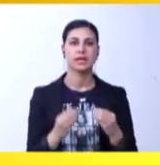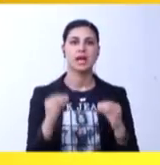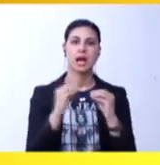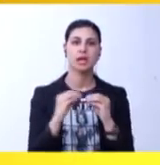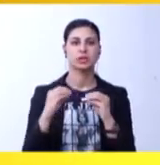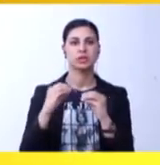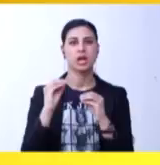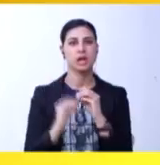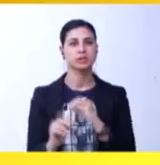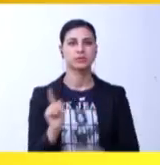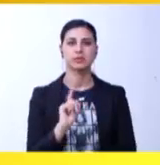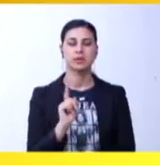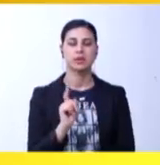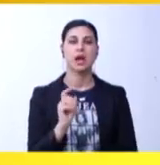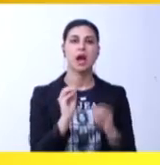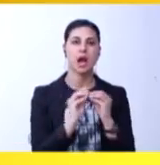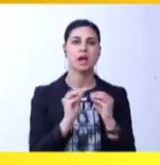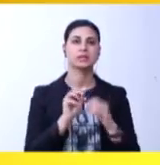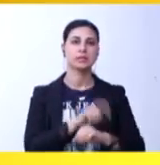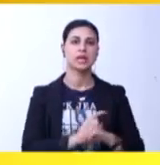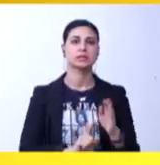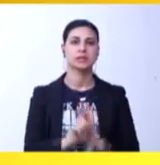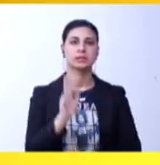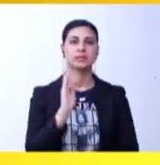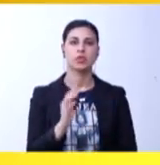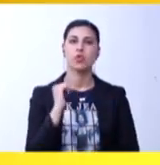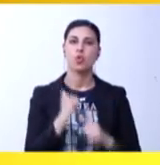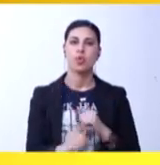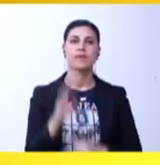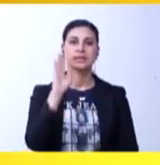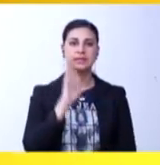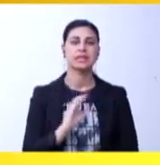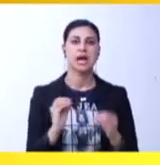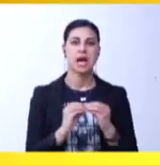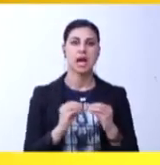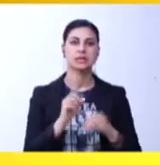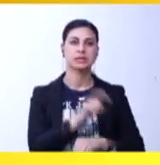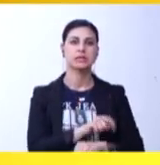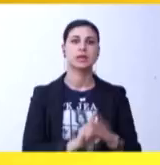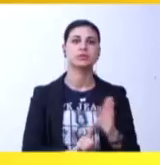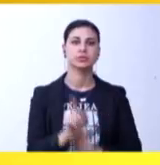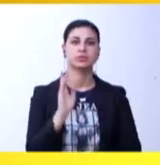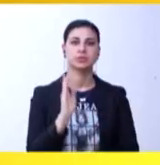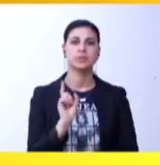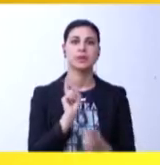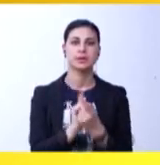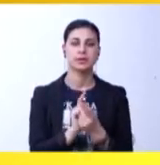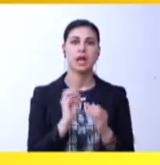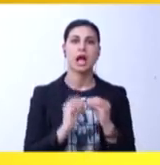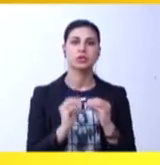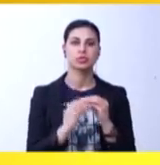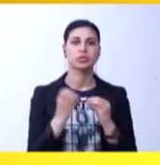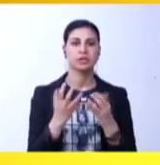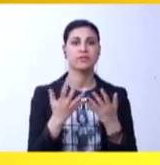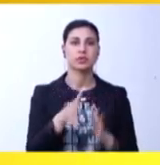10 საათსა და 10 წუთზე, არამედ 10 საათზე. ანუ ყოველ დილით 10 საათიდან შევხვდებით ერთმანეთს. 10 წუთით